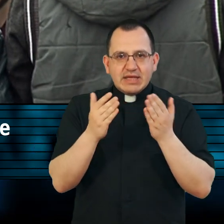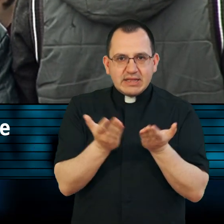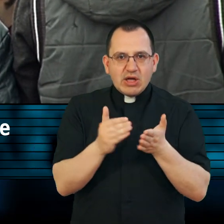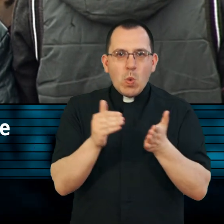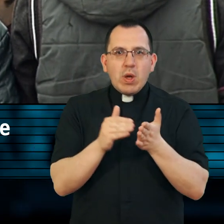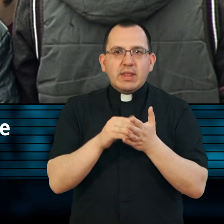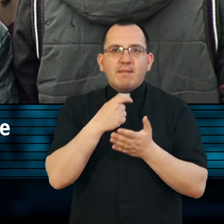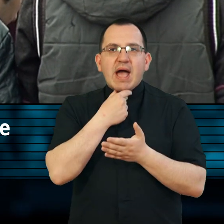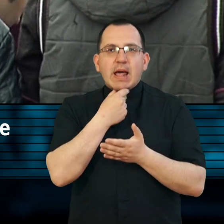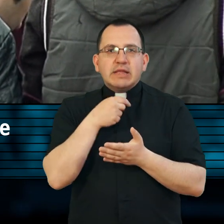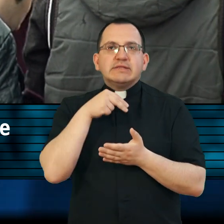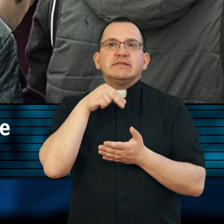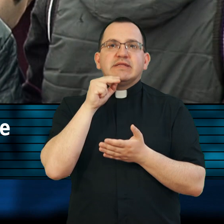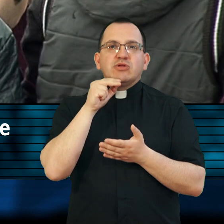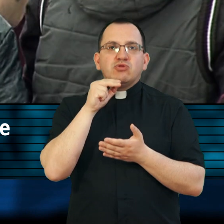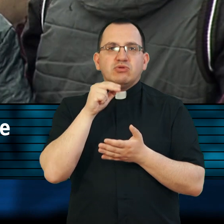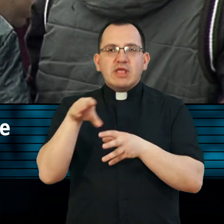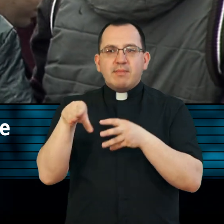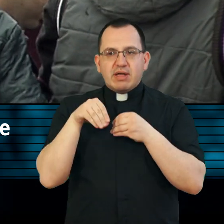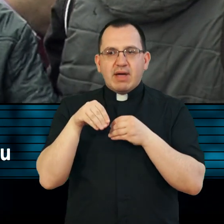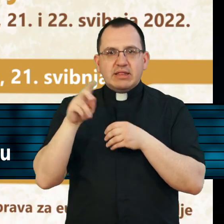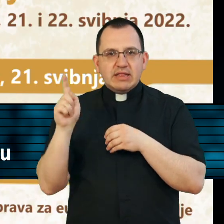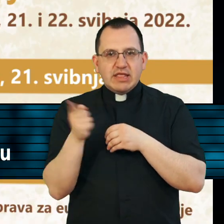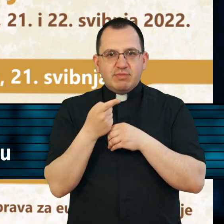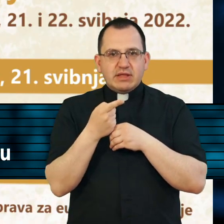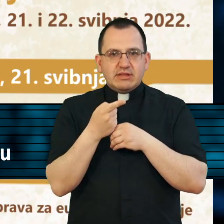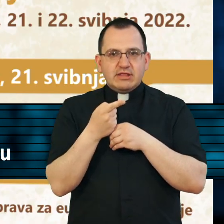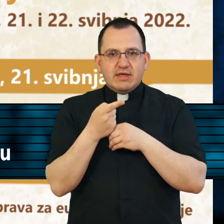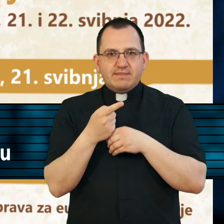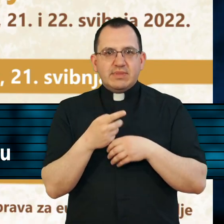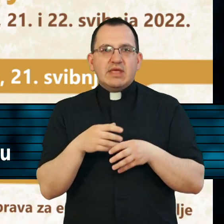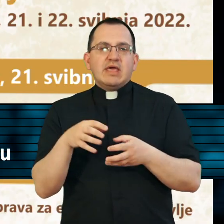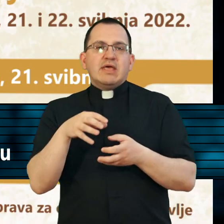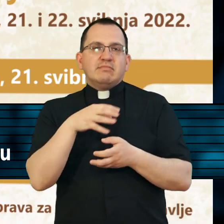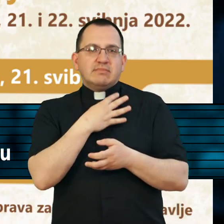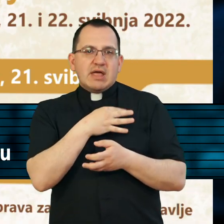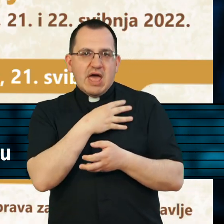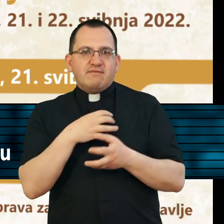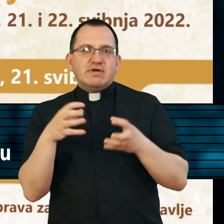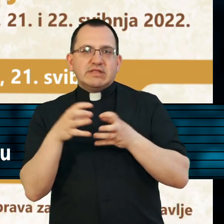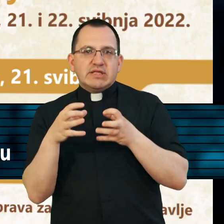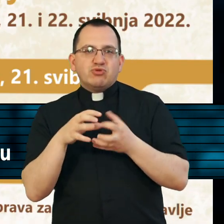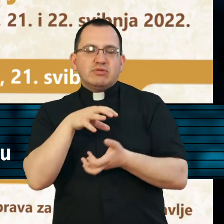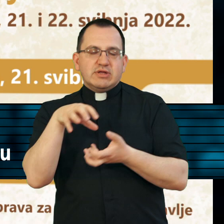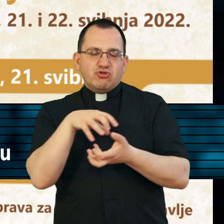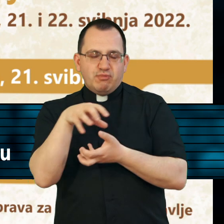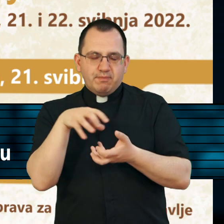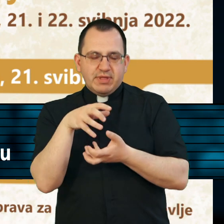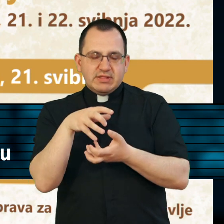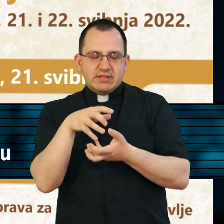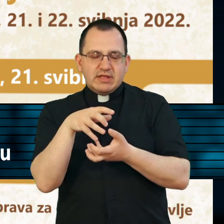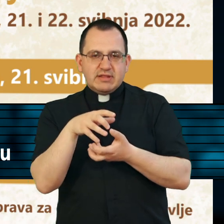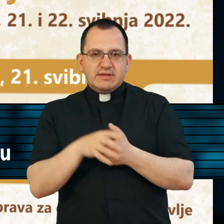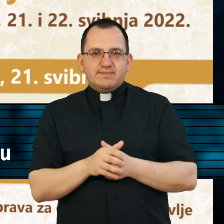glas, prihvat migranata, poziv na hrabrost. Nacionalni susret obitelji u Ludbregu 21. i